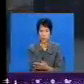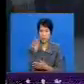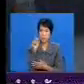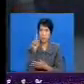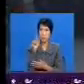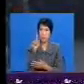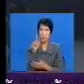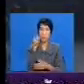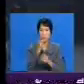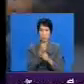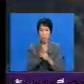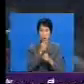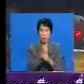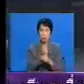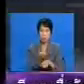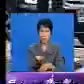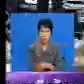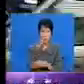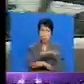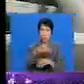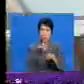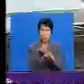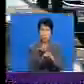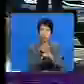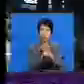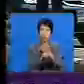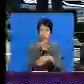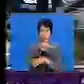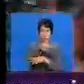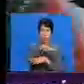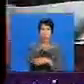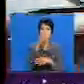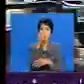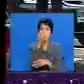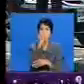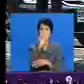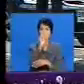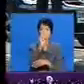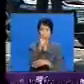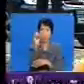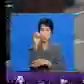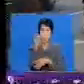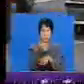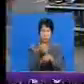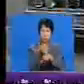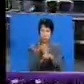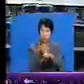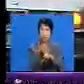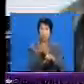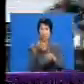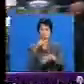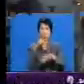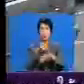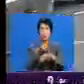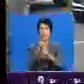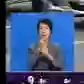ราจรจะหนาแน่นในช่วงเช้าและช่วงเย็นโดยเฉพาะช่วงเย็นเวลาประมาณ16นาฬิกาเป็นต้นไปจะเป็นช่วงเวลาเลิกงาน